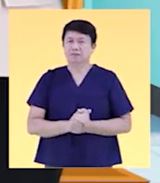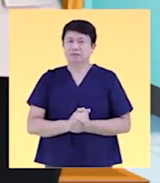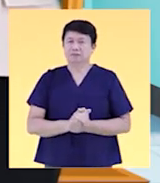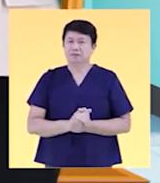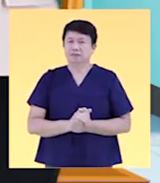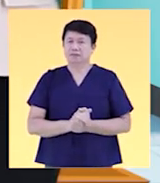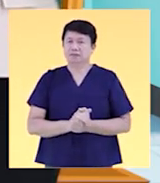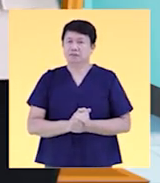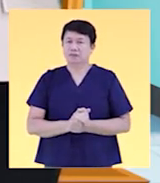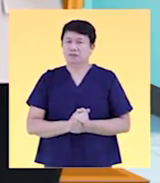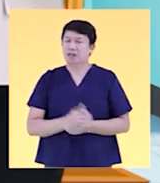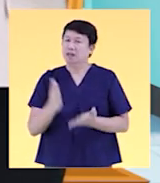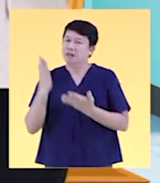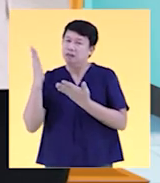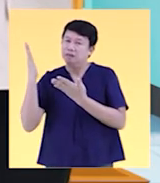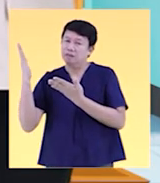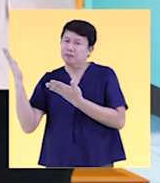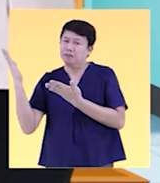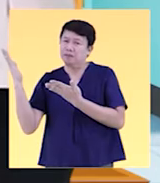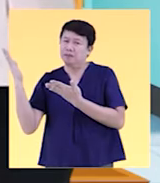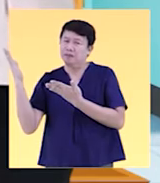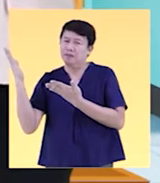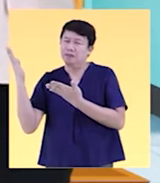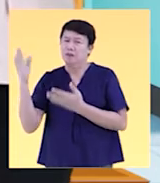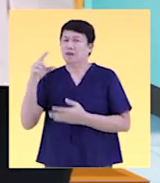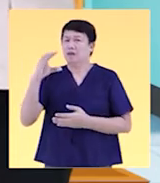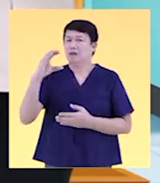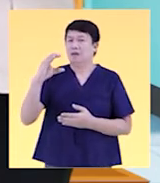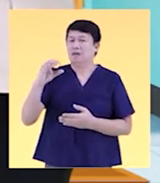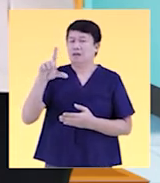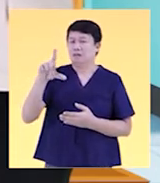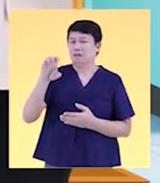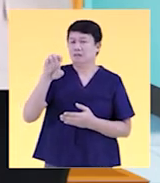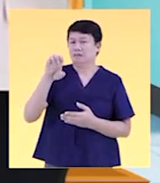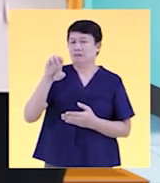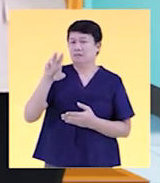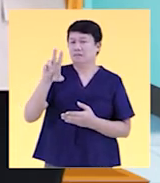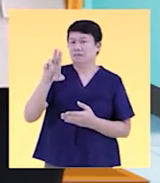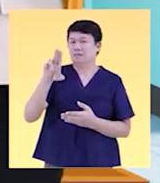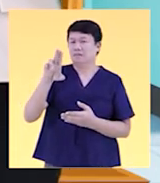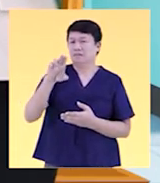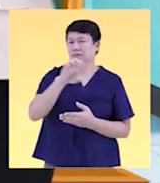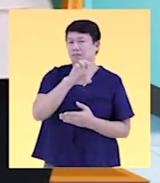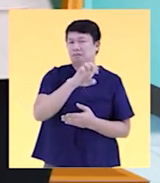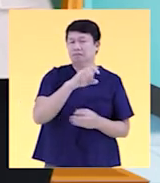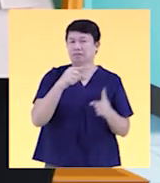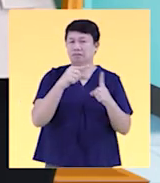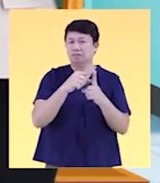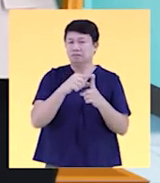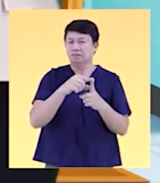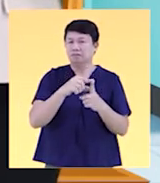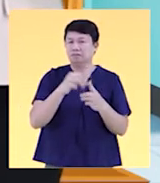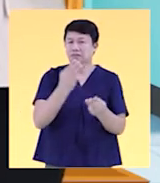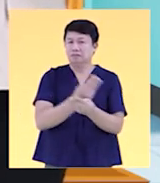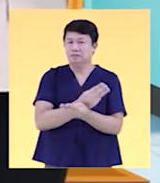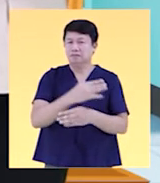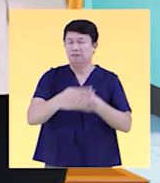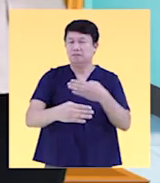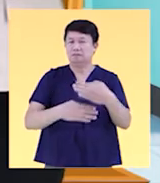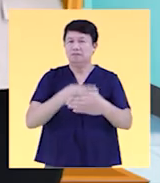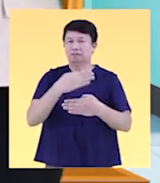sum. Kaya ito ay nagsisilbing clue word sa tamang mathematical operation na